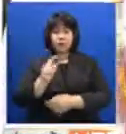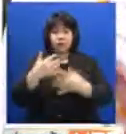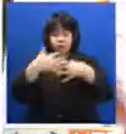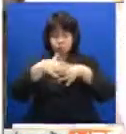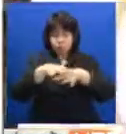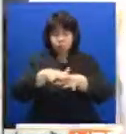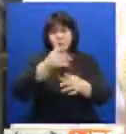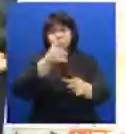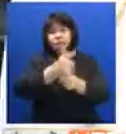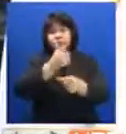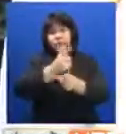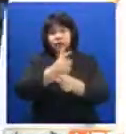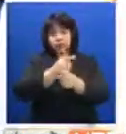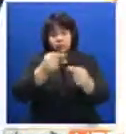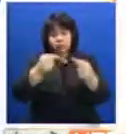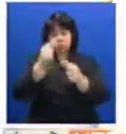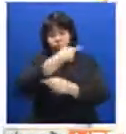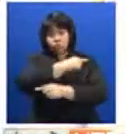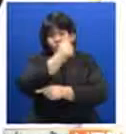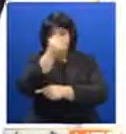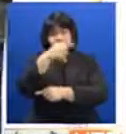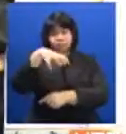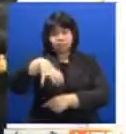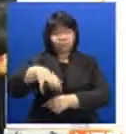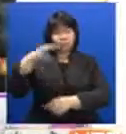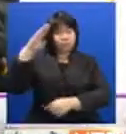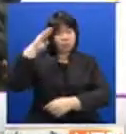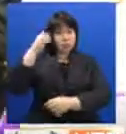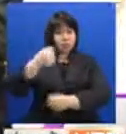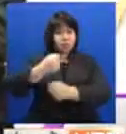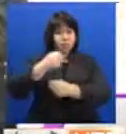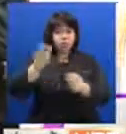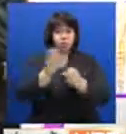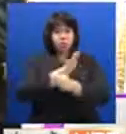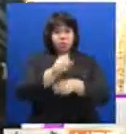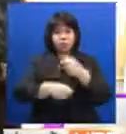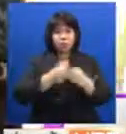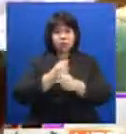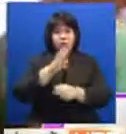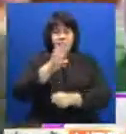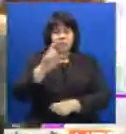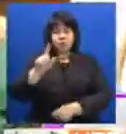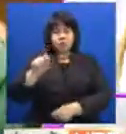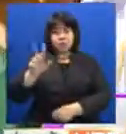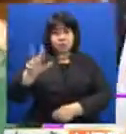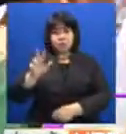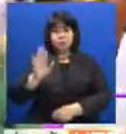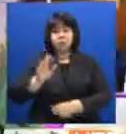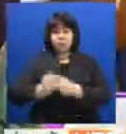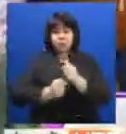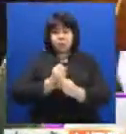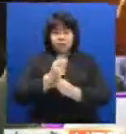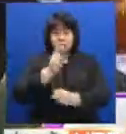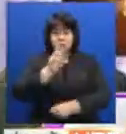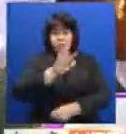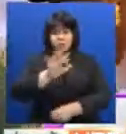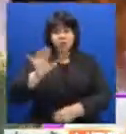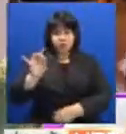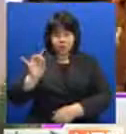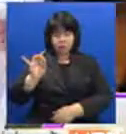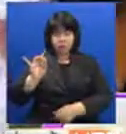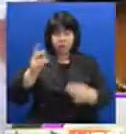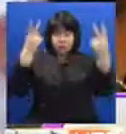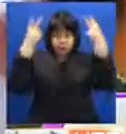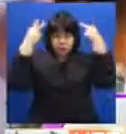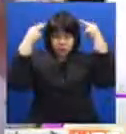เลี้ยงรับรองเนื่องในวันกองทัพบกครบรอบ 423ปีประจำปี 2558ซึ่งมีพลเอกประยุทธ์